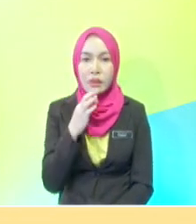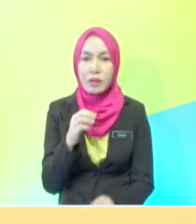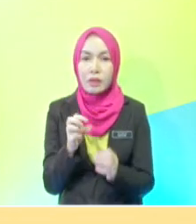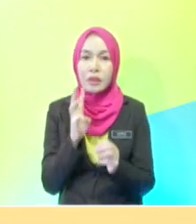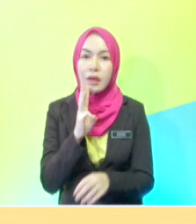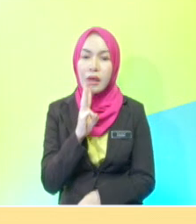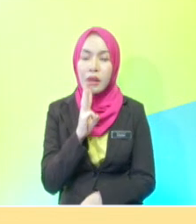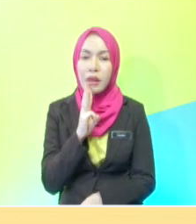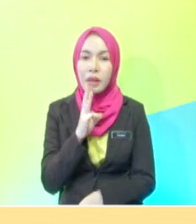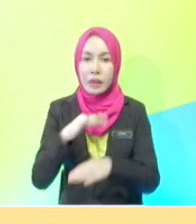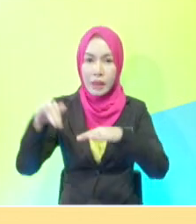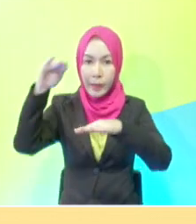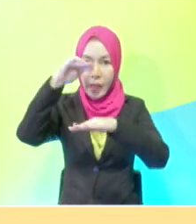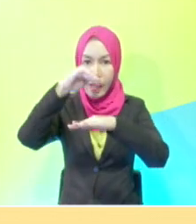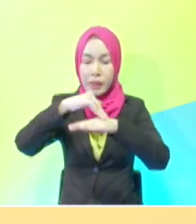permukaan